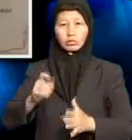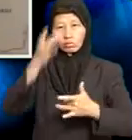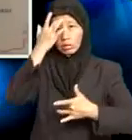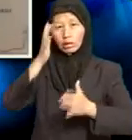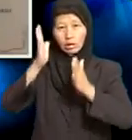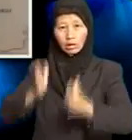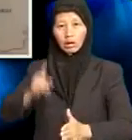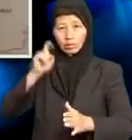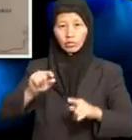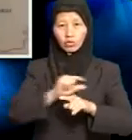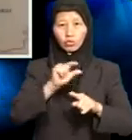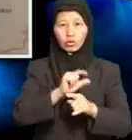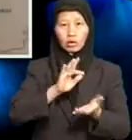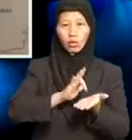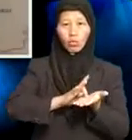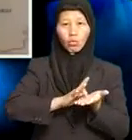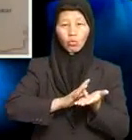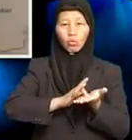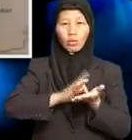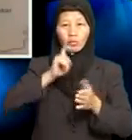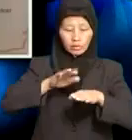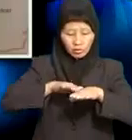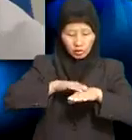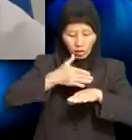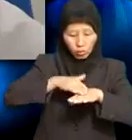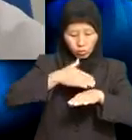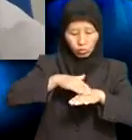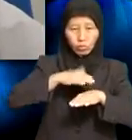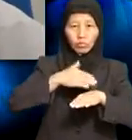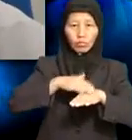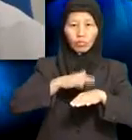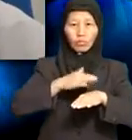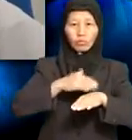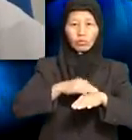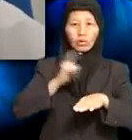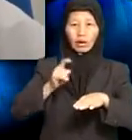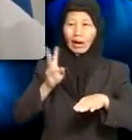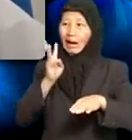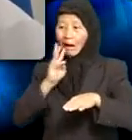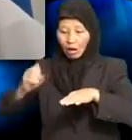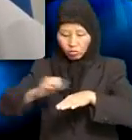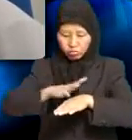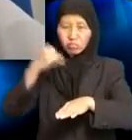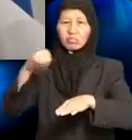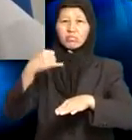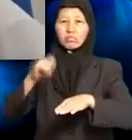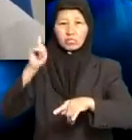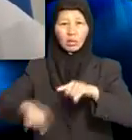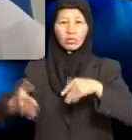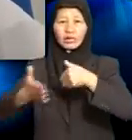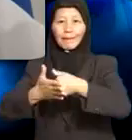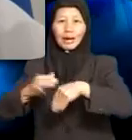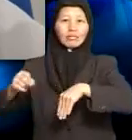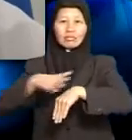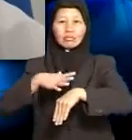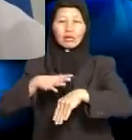perlu menggunakan ubat-ubatan yang disapu pada kulit yang mungkin akan menghalang air daripada sampai ke anggota tersebut. Itu